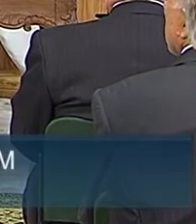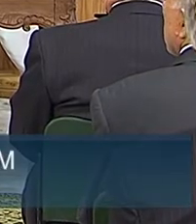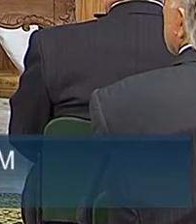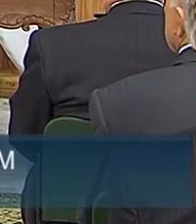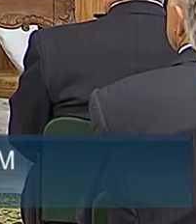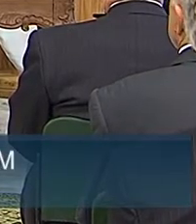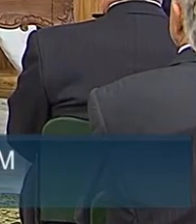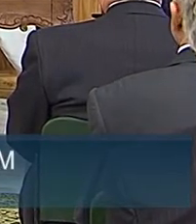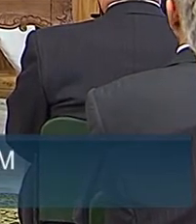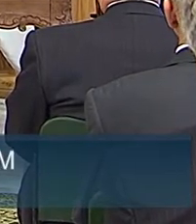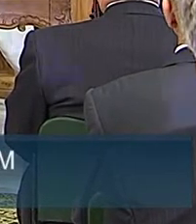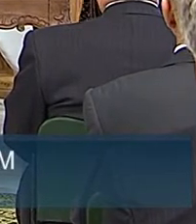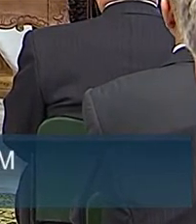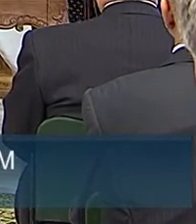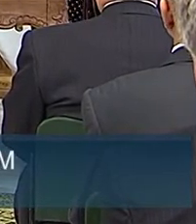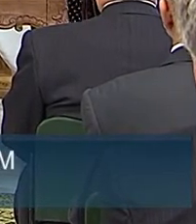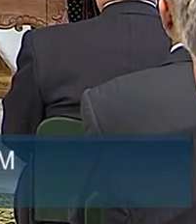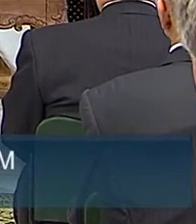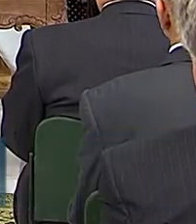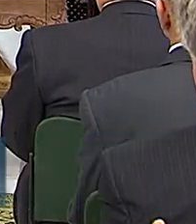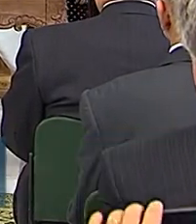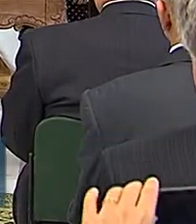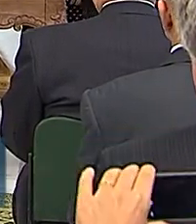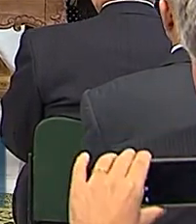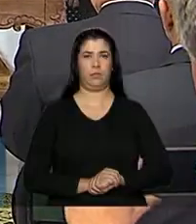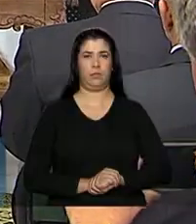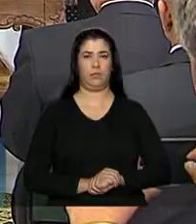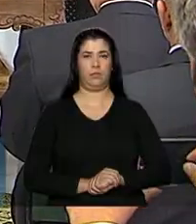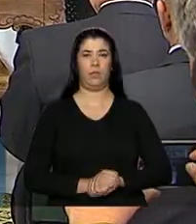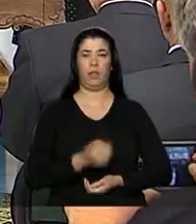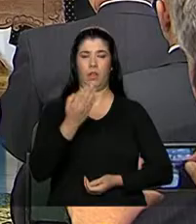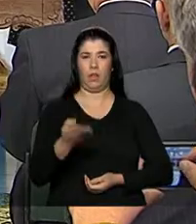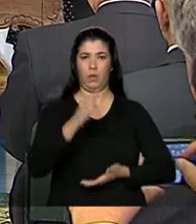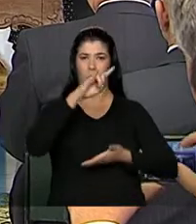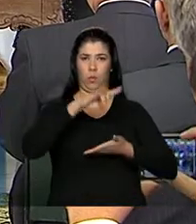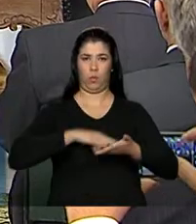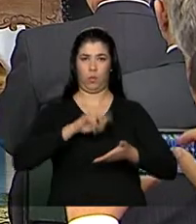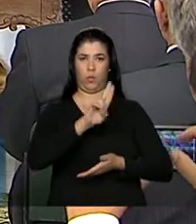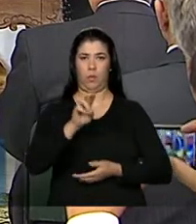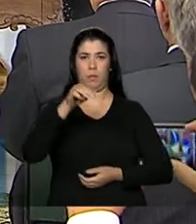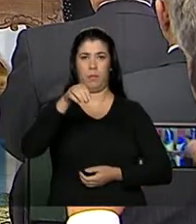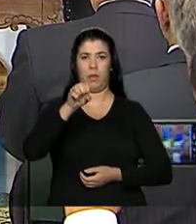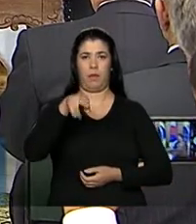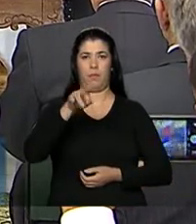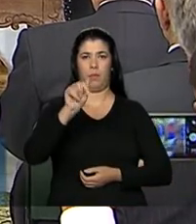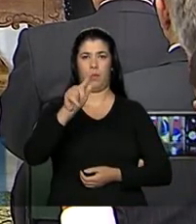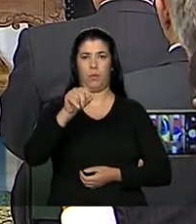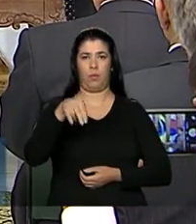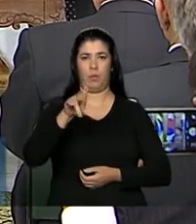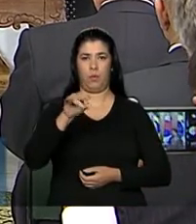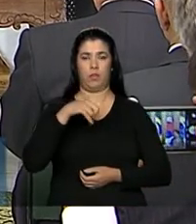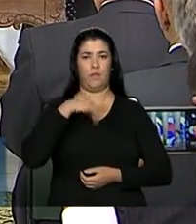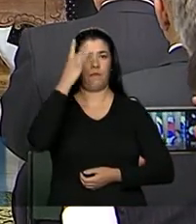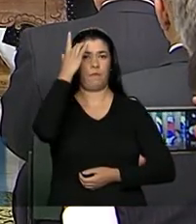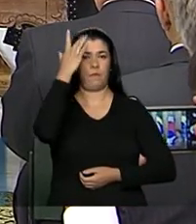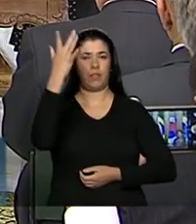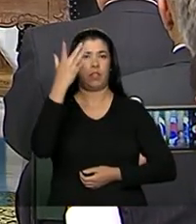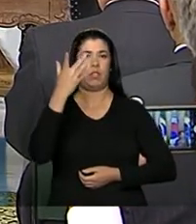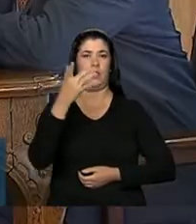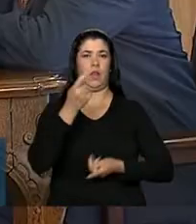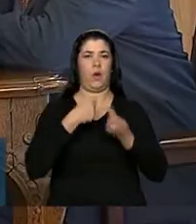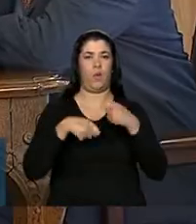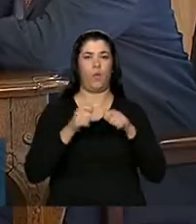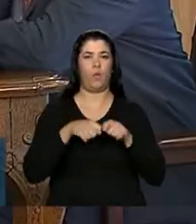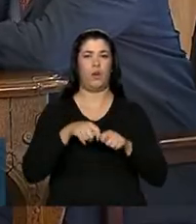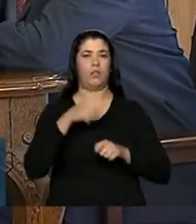서명하시겠습니다. O referido memorando de entendimento tem por finalidade facilitar a cooperação no campo da economia